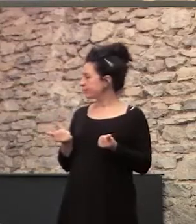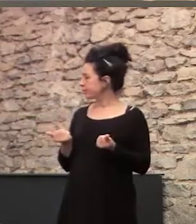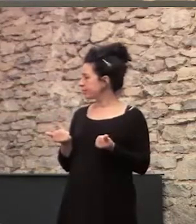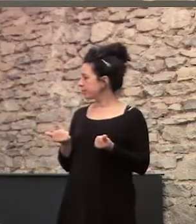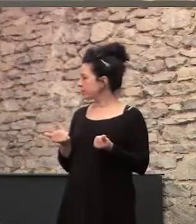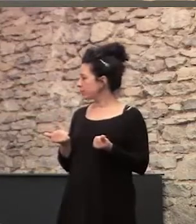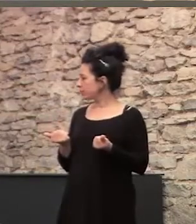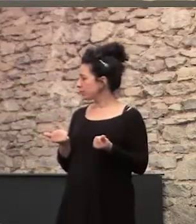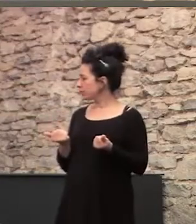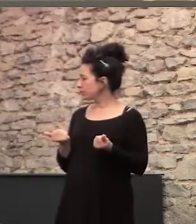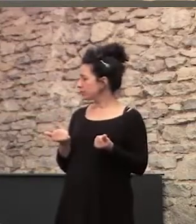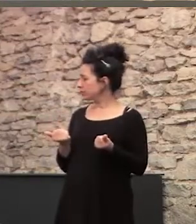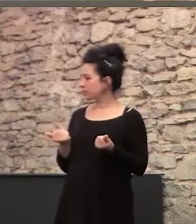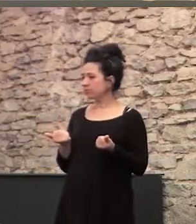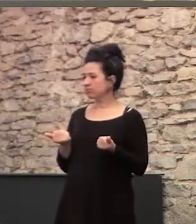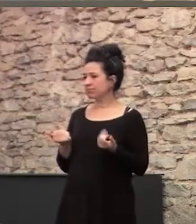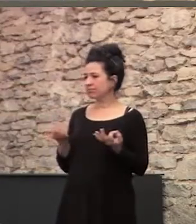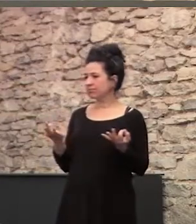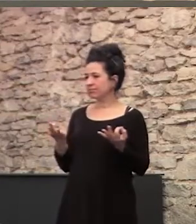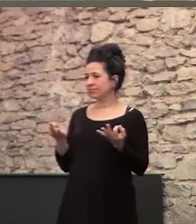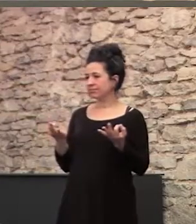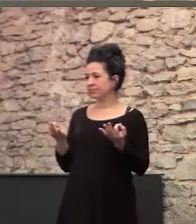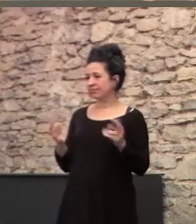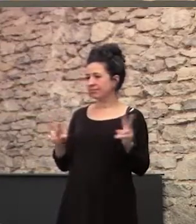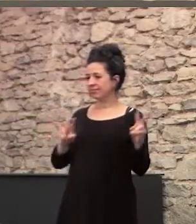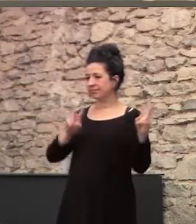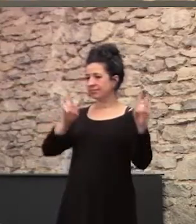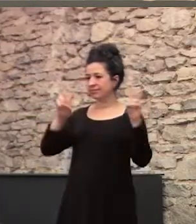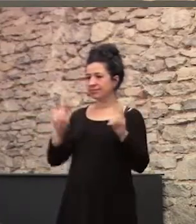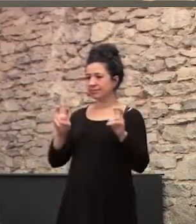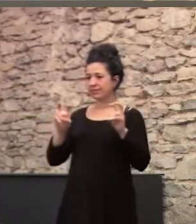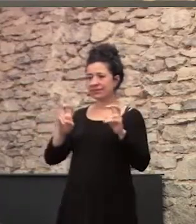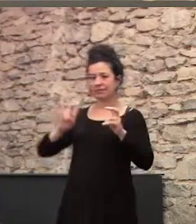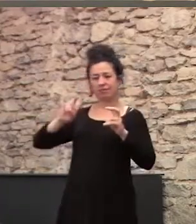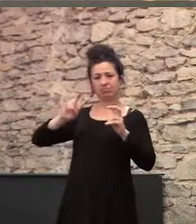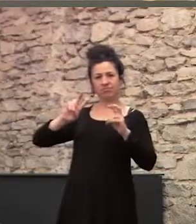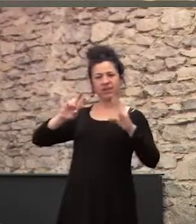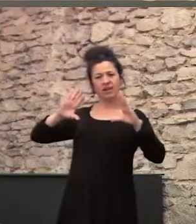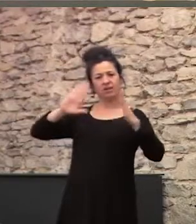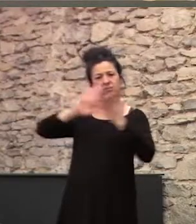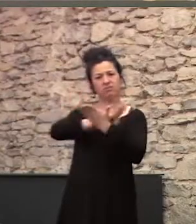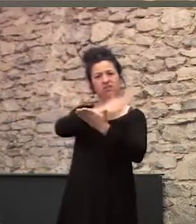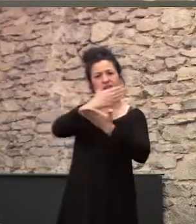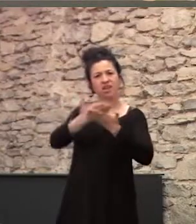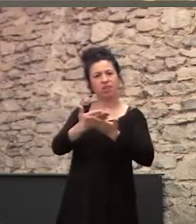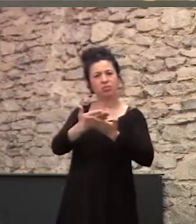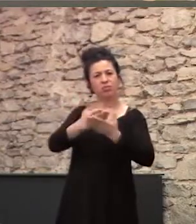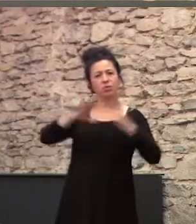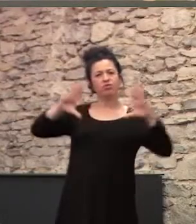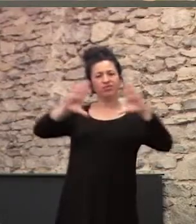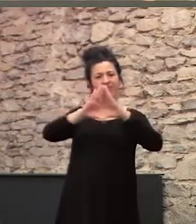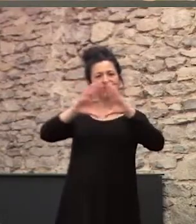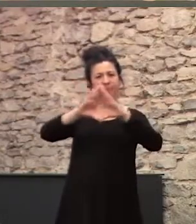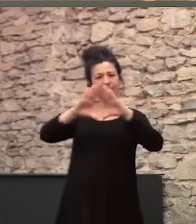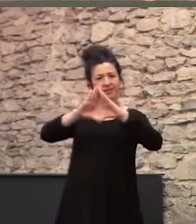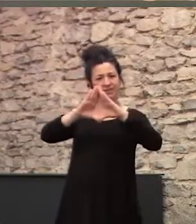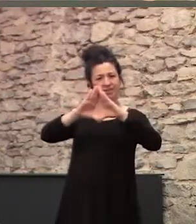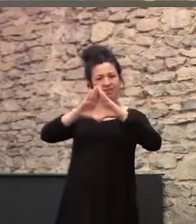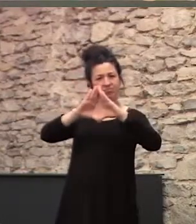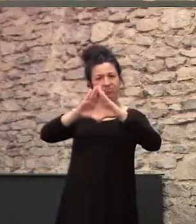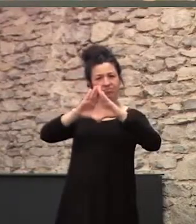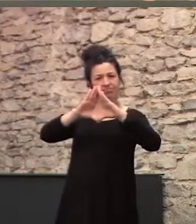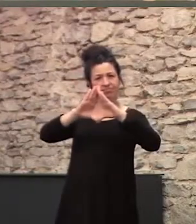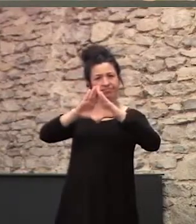Zer esan dugu zenukete itzulpen gintza feministari buruz? Hau da, itzulpen gintza